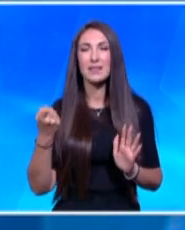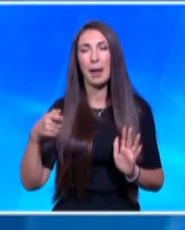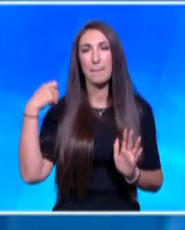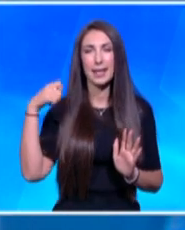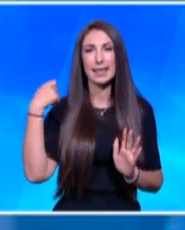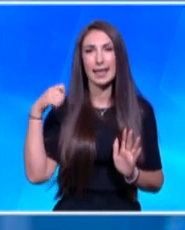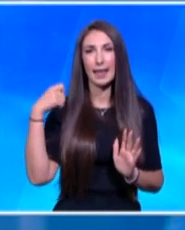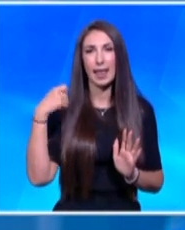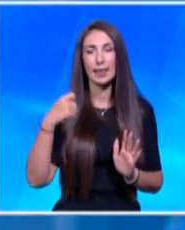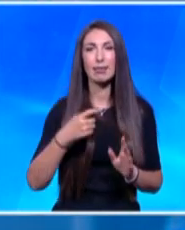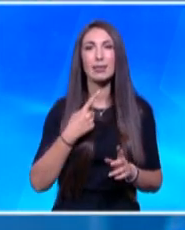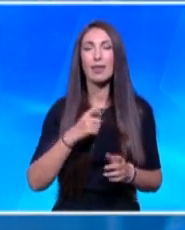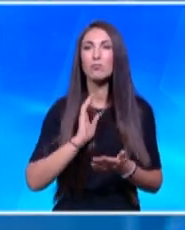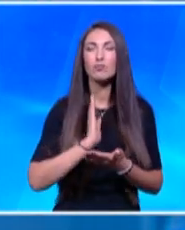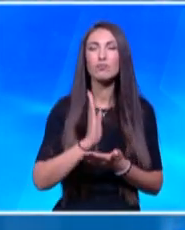президента